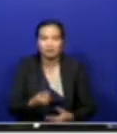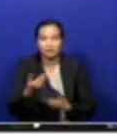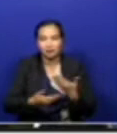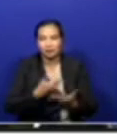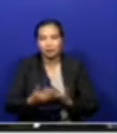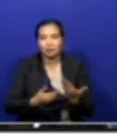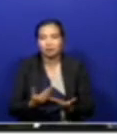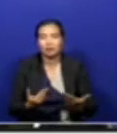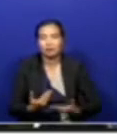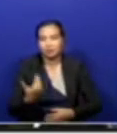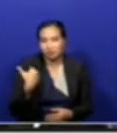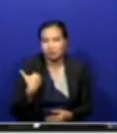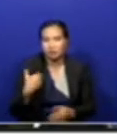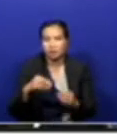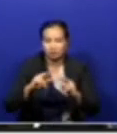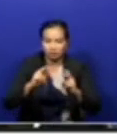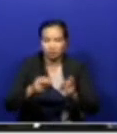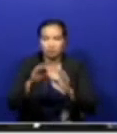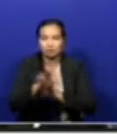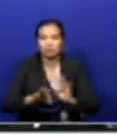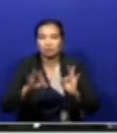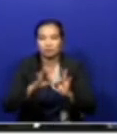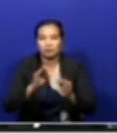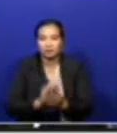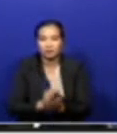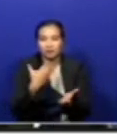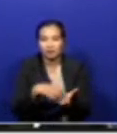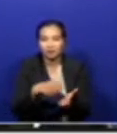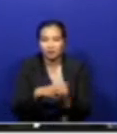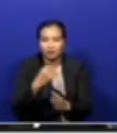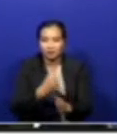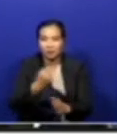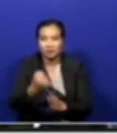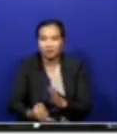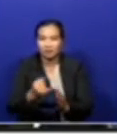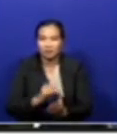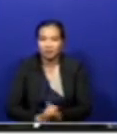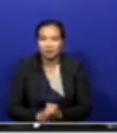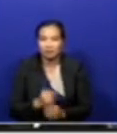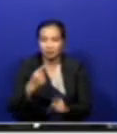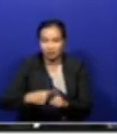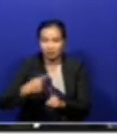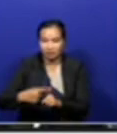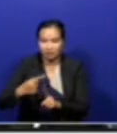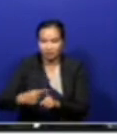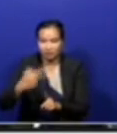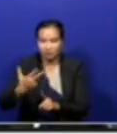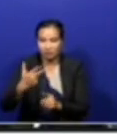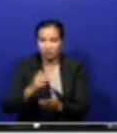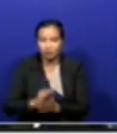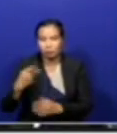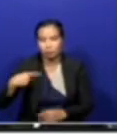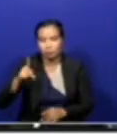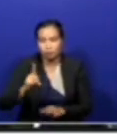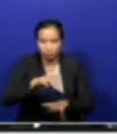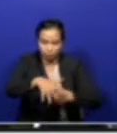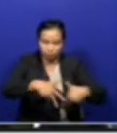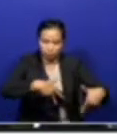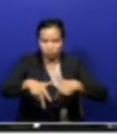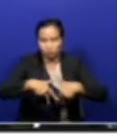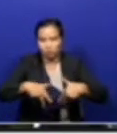อันเนี้ยเป็นประเด็นสำคัญนะครับไม่ใช่ว่าท่านมารายงานแล้วจบแล้วจบกัน3เดือนท่านมารายงานอีกครั้งหนึ่งจะเป็นประโยชน์ต่อพี่น้องประชาชน